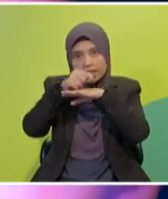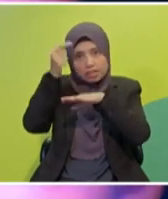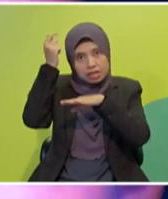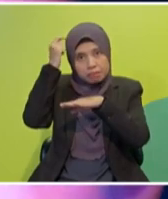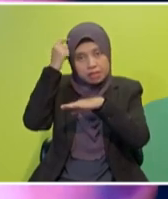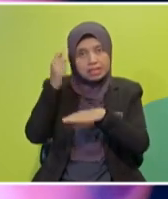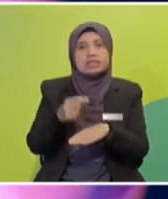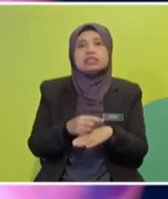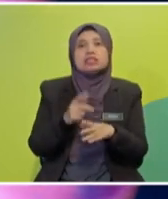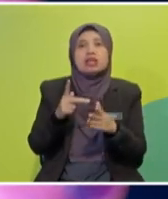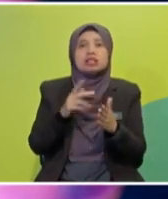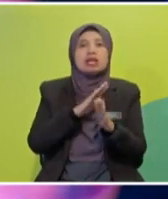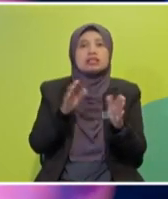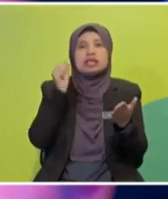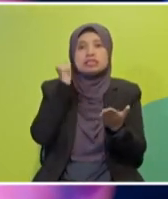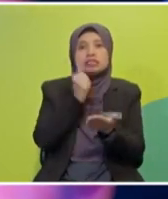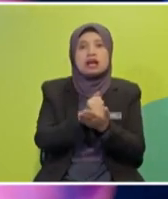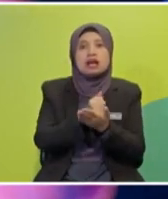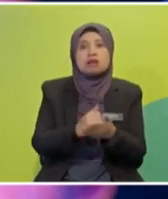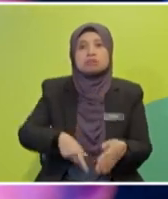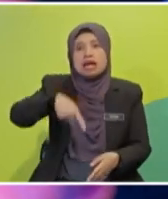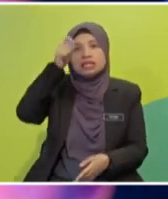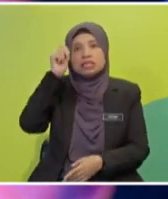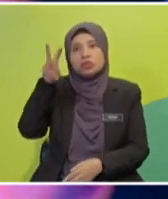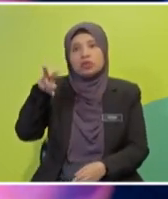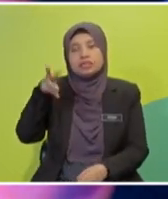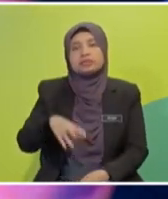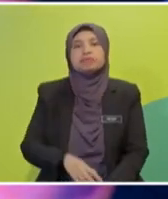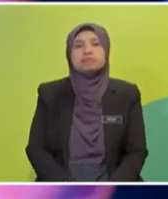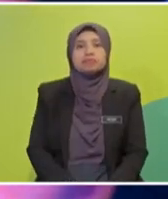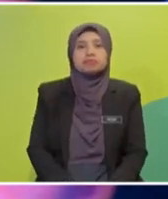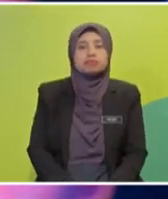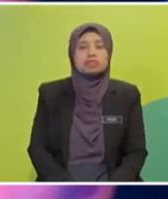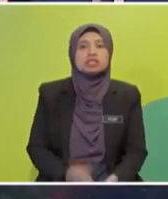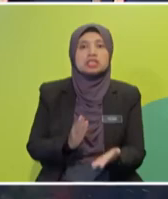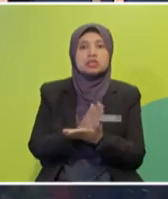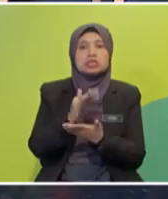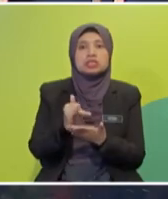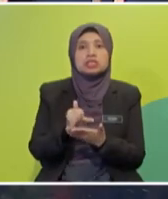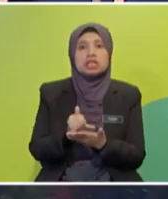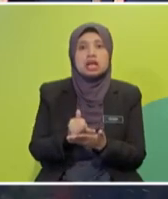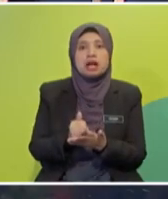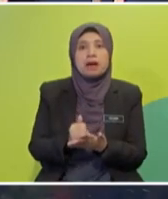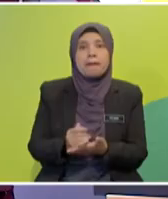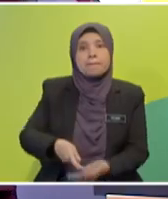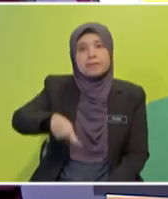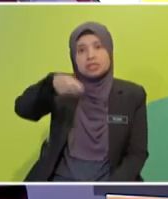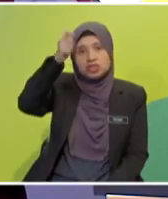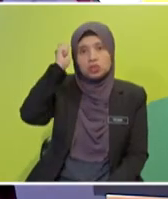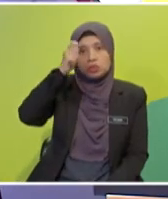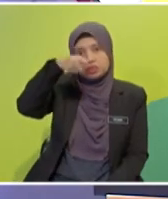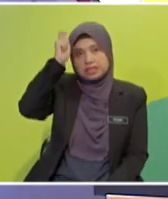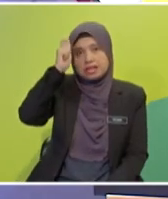wajib kita. Okay. Macam tu macam Abang Iman buat. Okey, bagus. Okey, yang seterusnya menjirus air ke seluruh